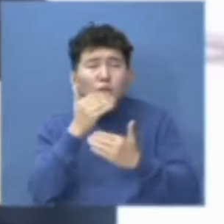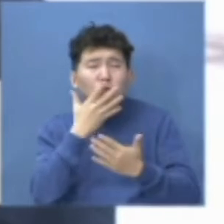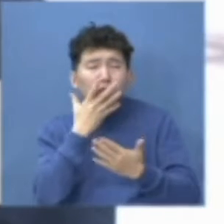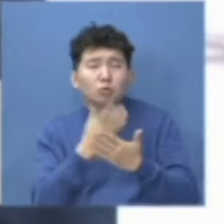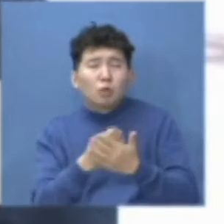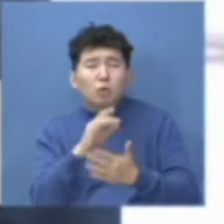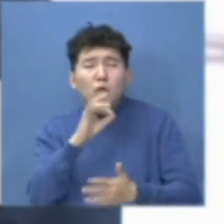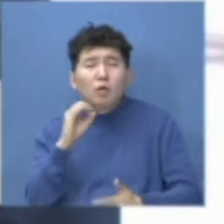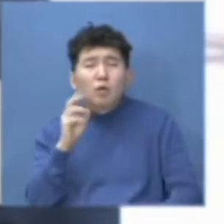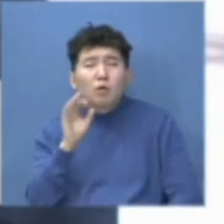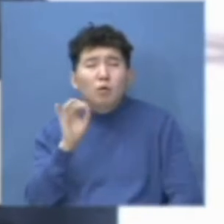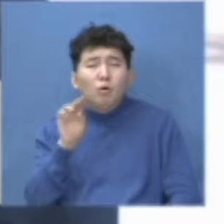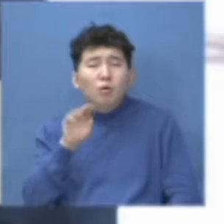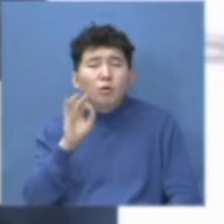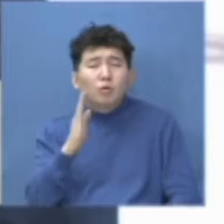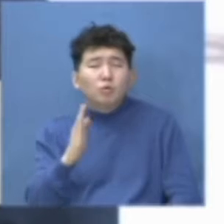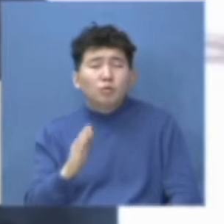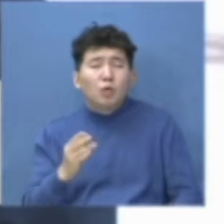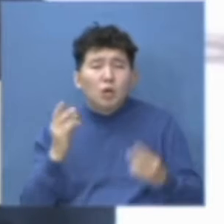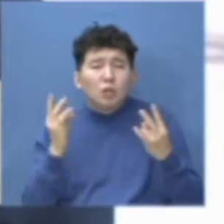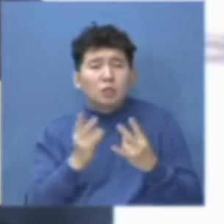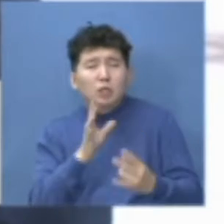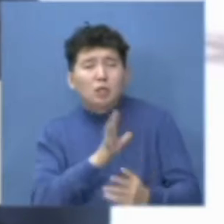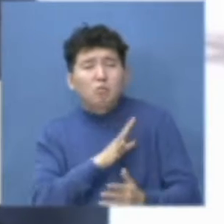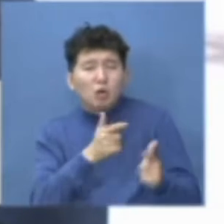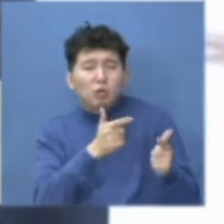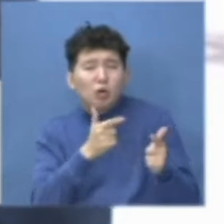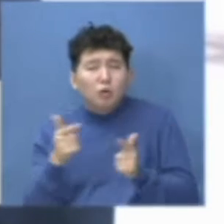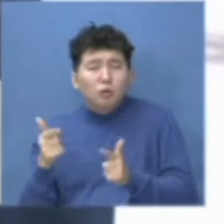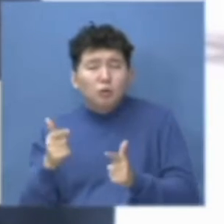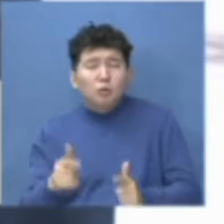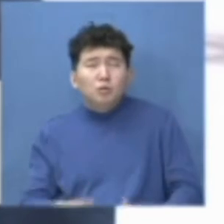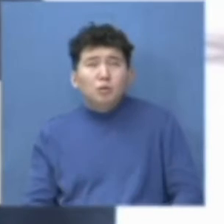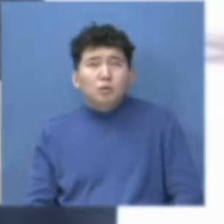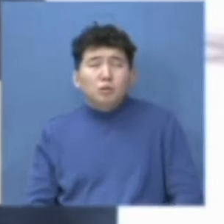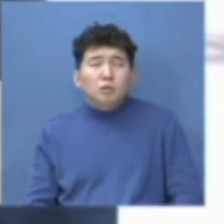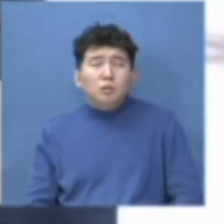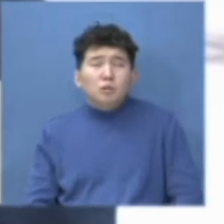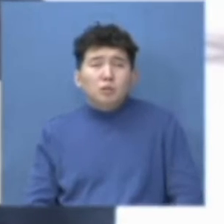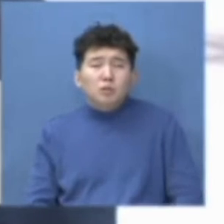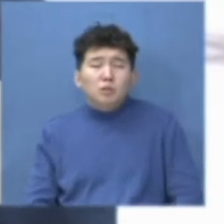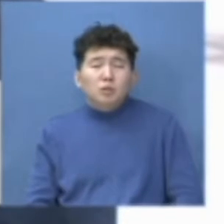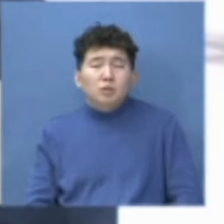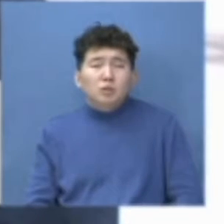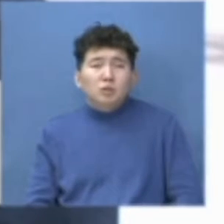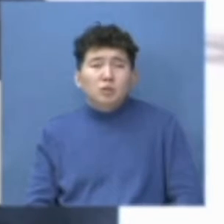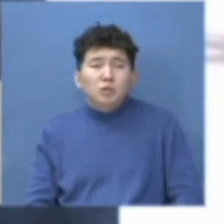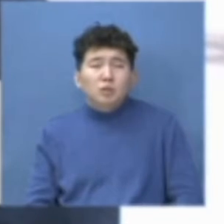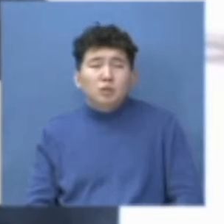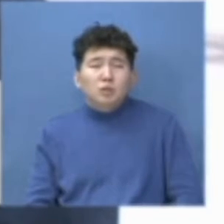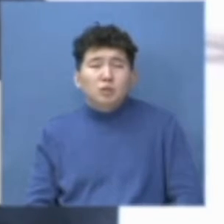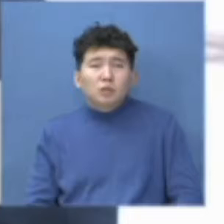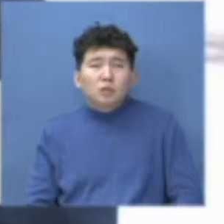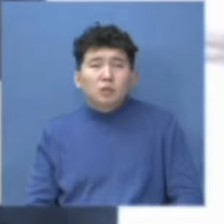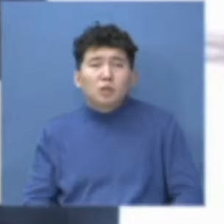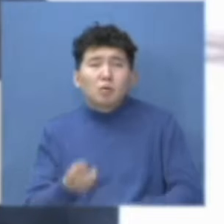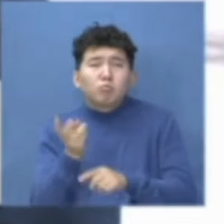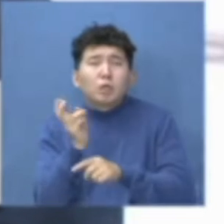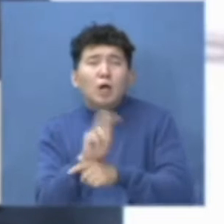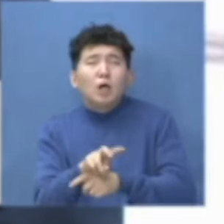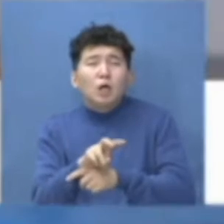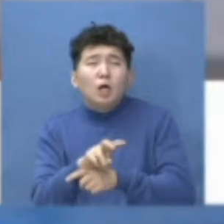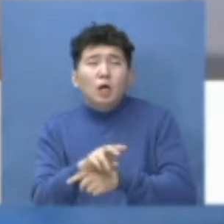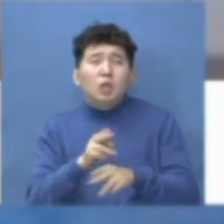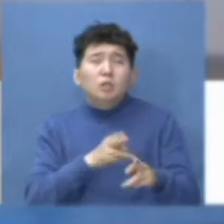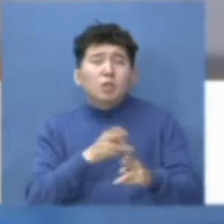же, уже надо быть немножко подготовленным, чтобы физически был развитым. Потому что, приходя на лед, ему все равно